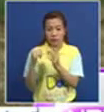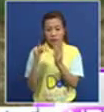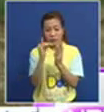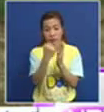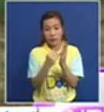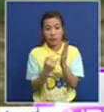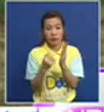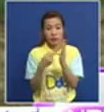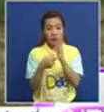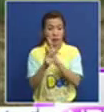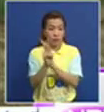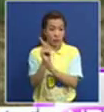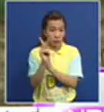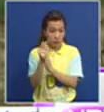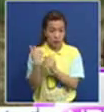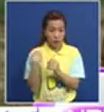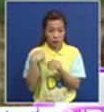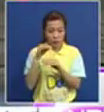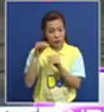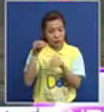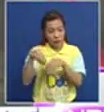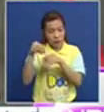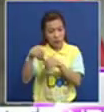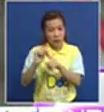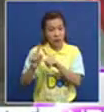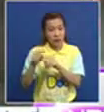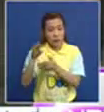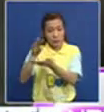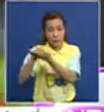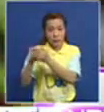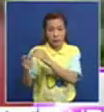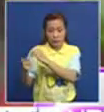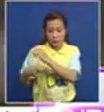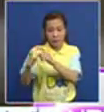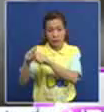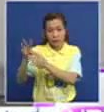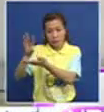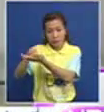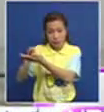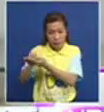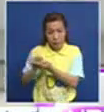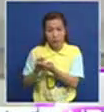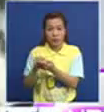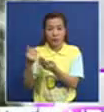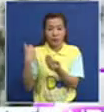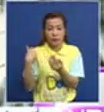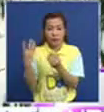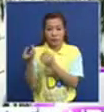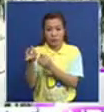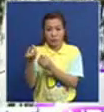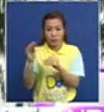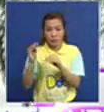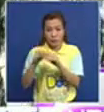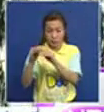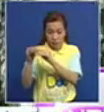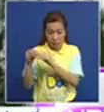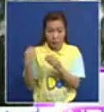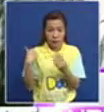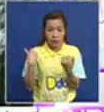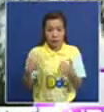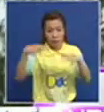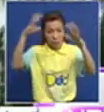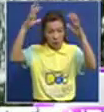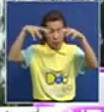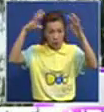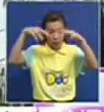เร่งจ้างรถมาเกี่ยวข้าวในนาที่ตั้งท้องออกรวงและถึงกำหนดเก็บเกี่ยวแล้วภายหลังอุตุนิยมวิทยาแจ้งว่าจะมีฝนตกหนัก